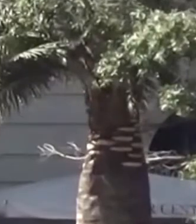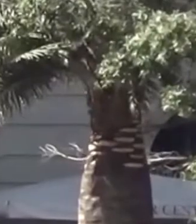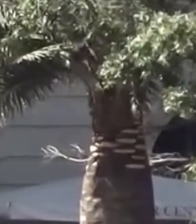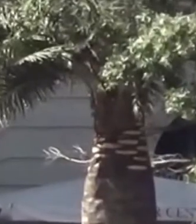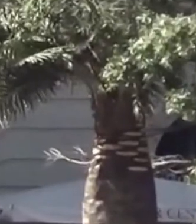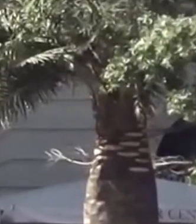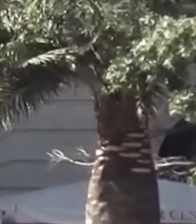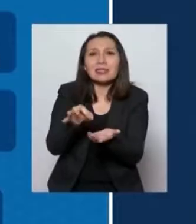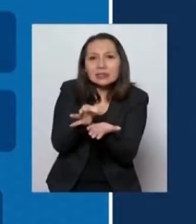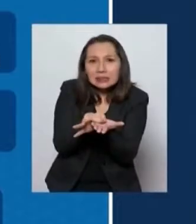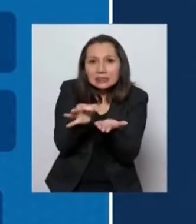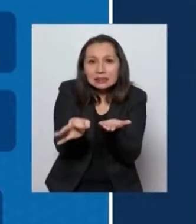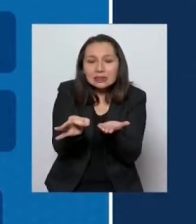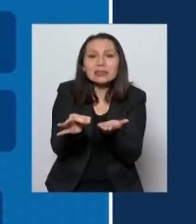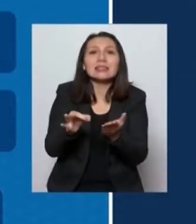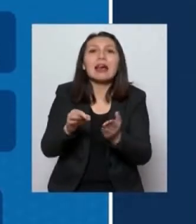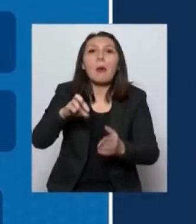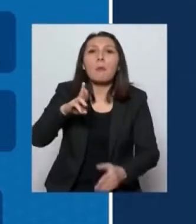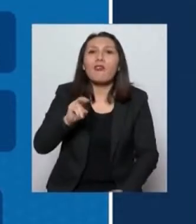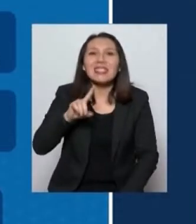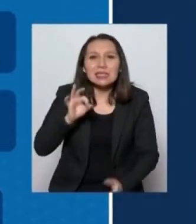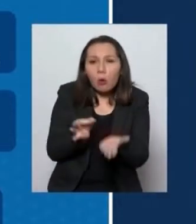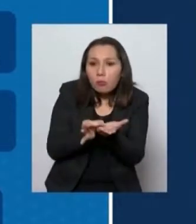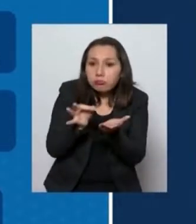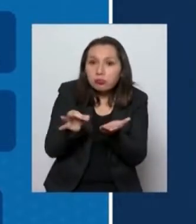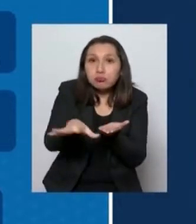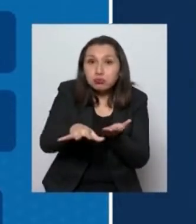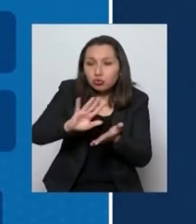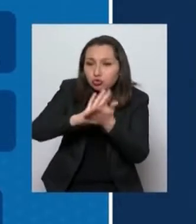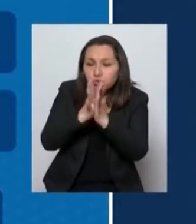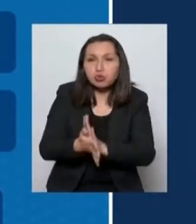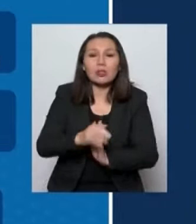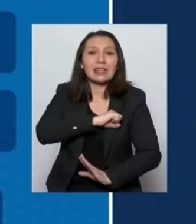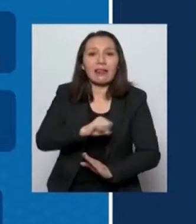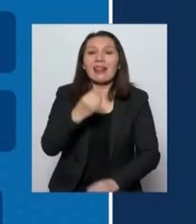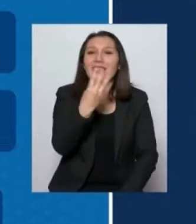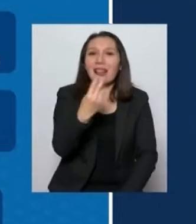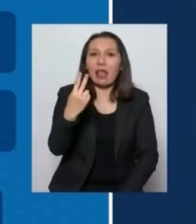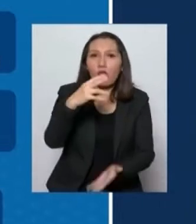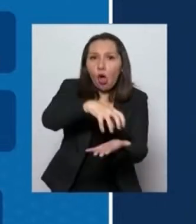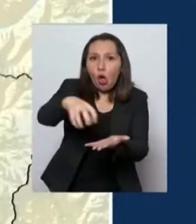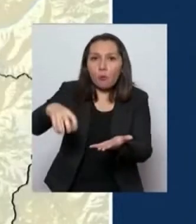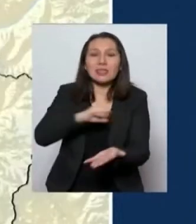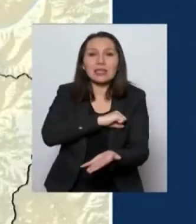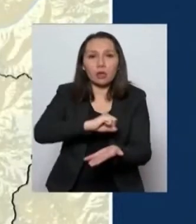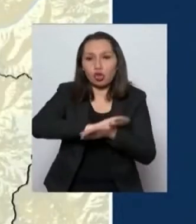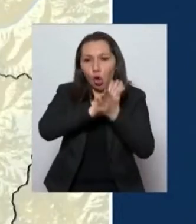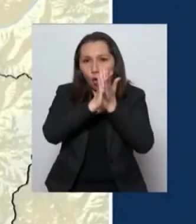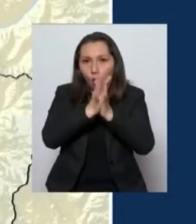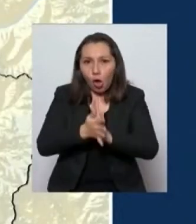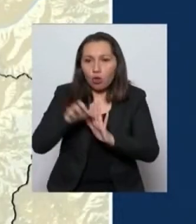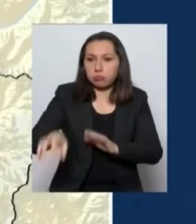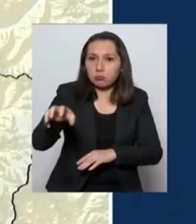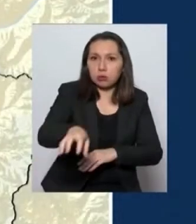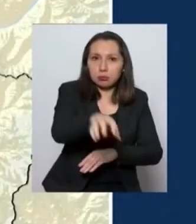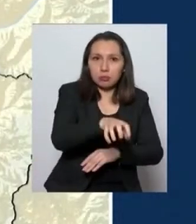so với những ngày trước đó. Dịch lây lan nhanh chóng và nguy hiểm đã khiến chính phủ Chile phải ban bố lệnh cách ly toàn bộ khu vực đại đô thị của thủ đô